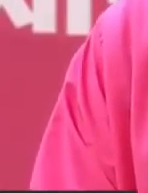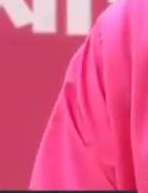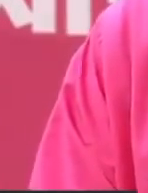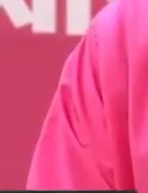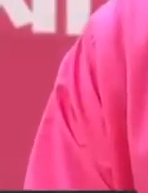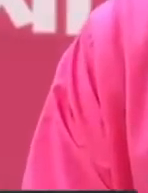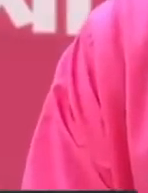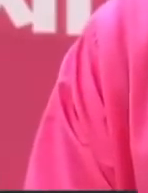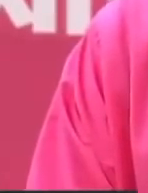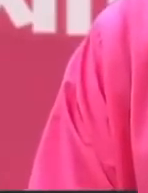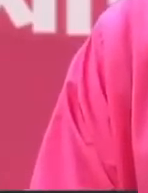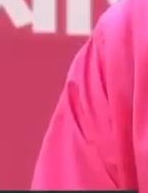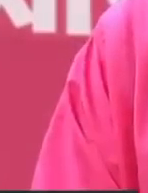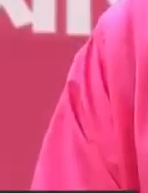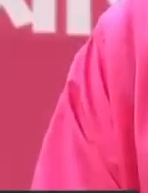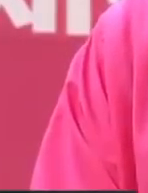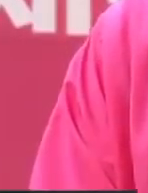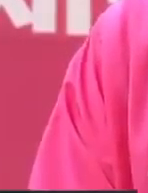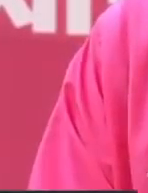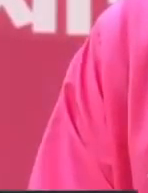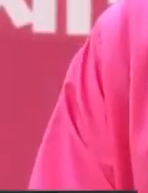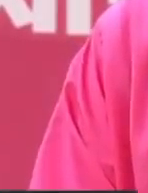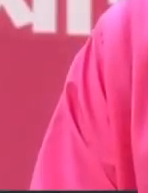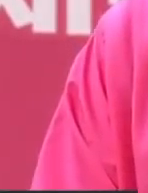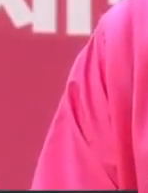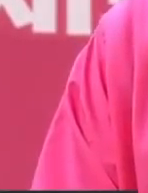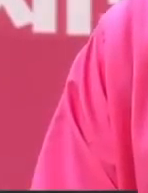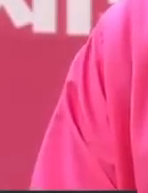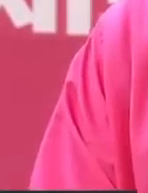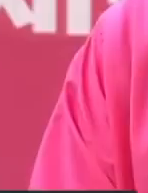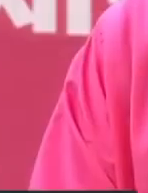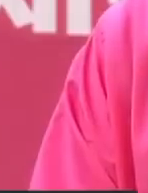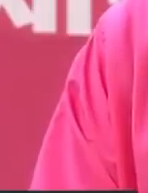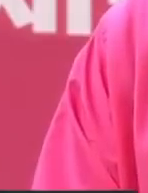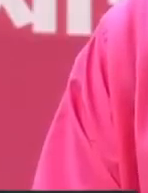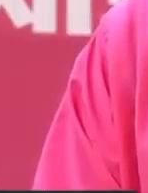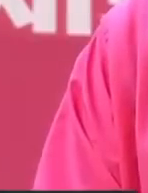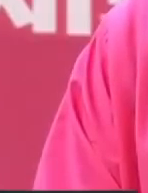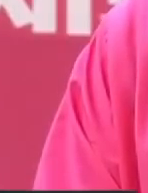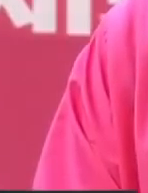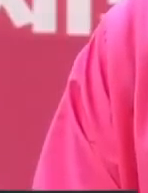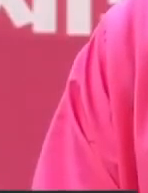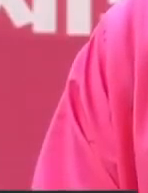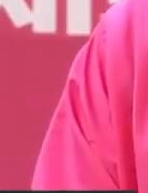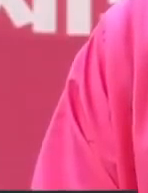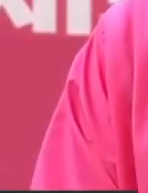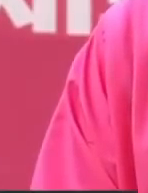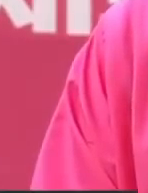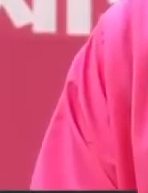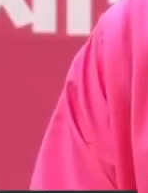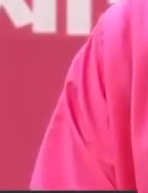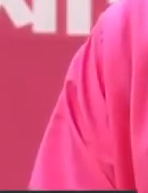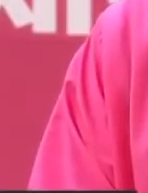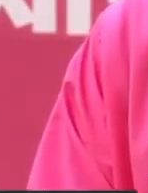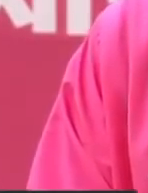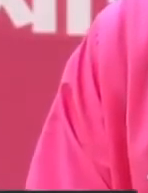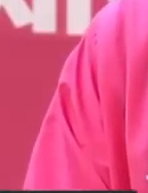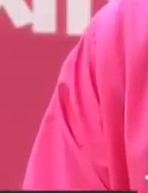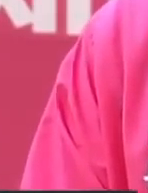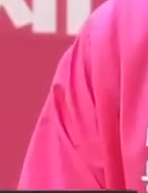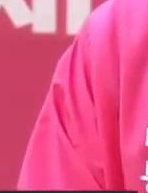의원이. 이은재 의원이 나를 만나러 오셨는데 왜 왔냐고요? 그 내가 뭐 잘 몰라요 왜